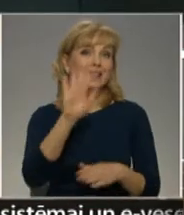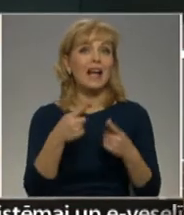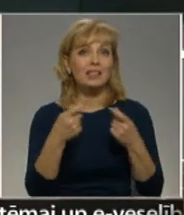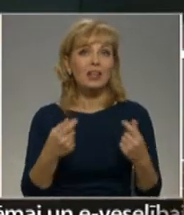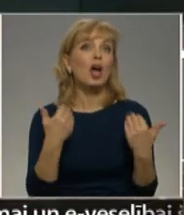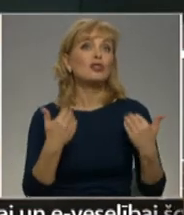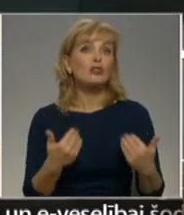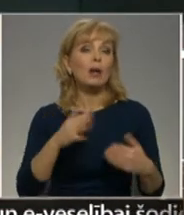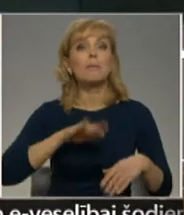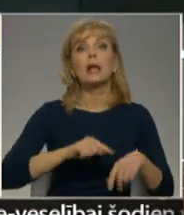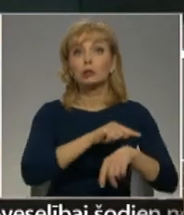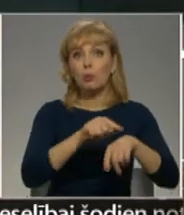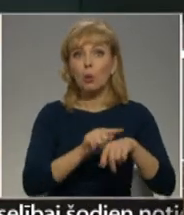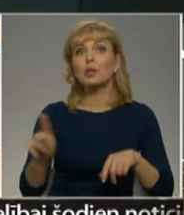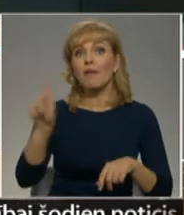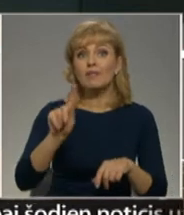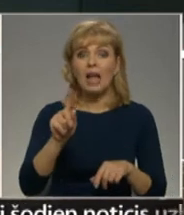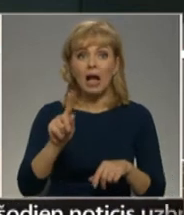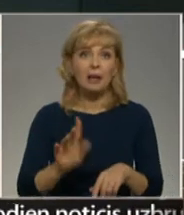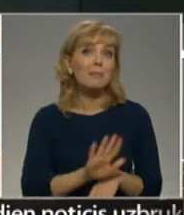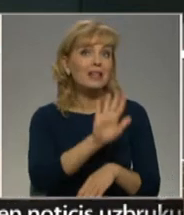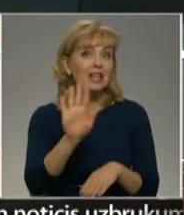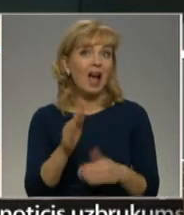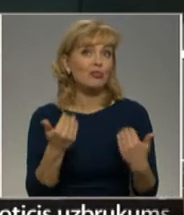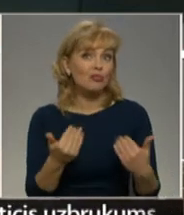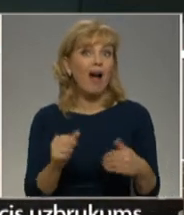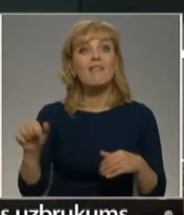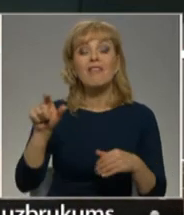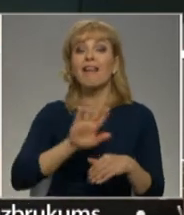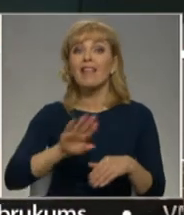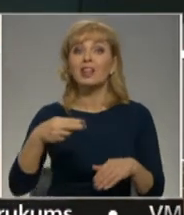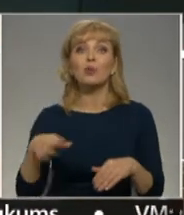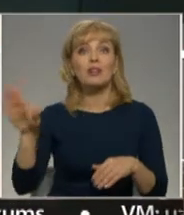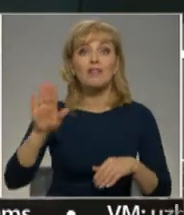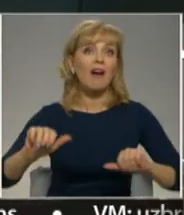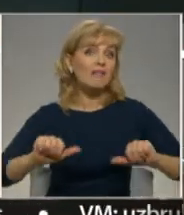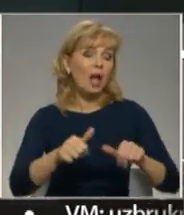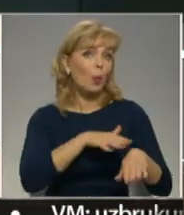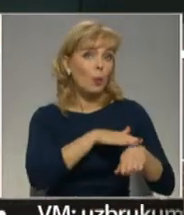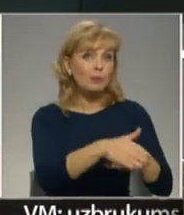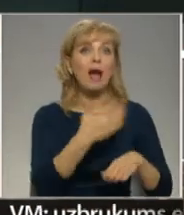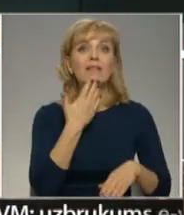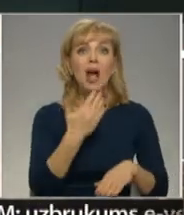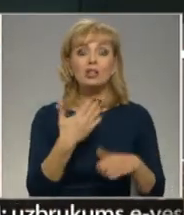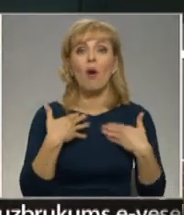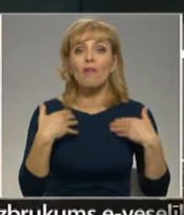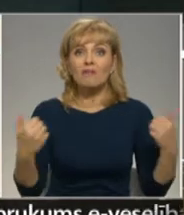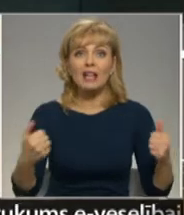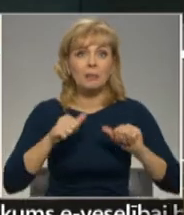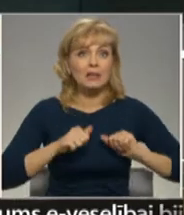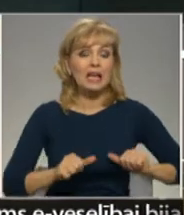Šodien īsi pēc pulksten vieniem dienā no vairāk nekā 20 valstīm vienlaikus uzbrukts Nacionālā veselības dienas sistēmām, to